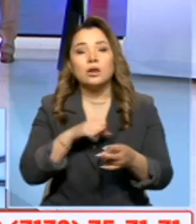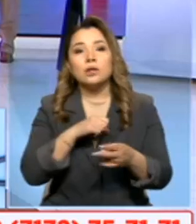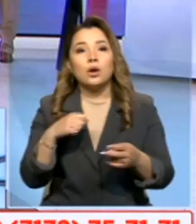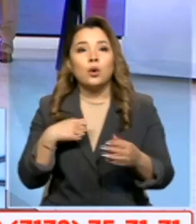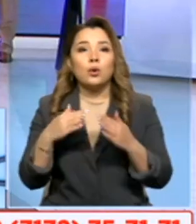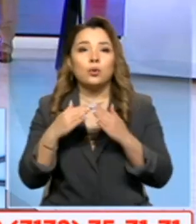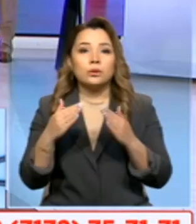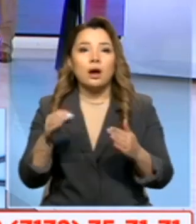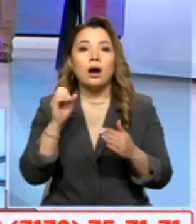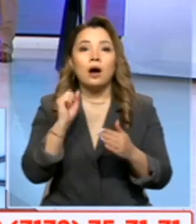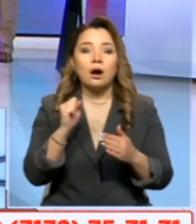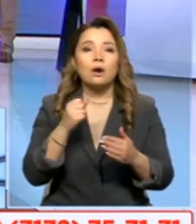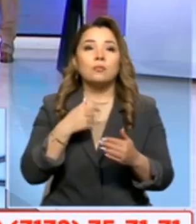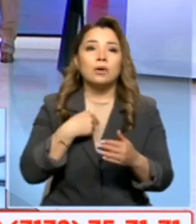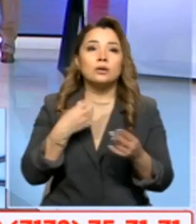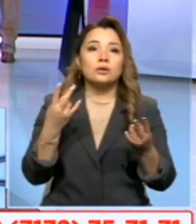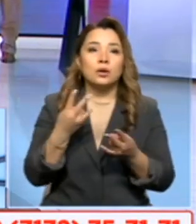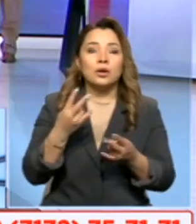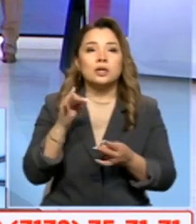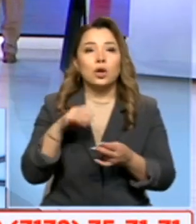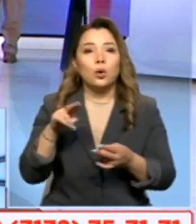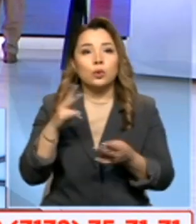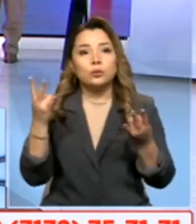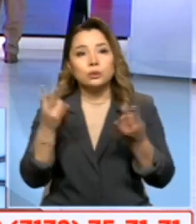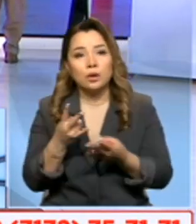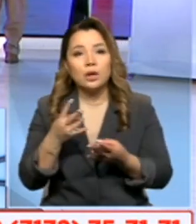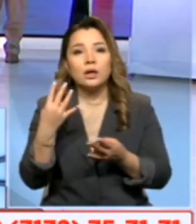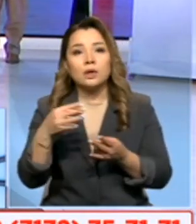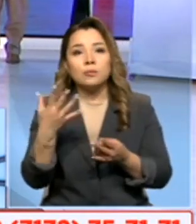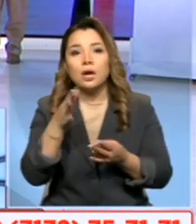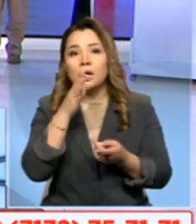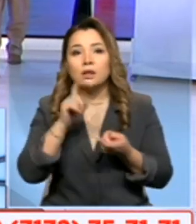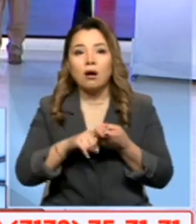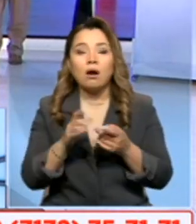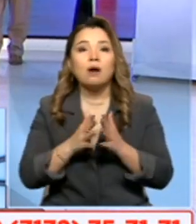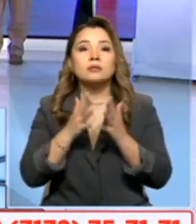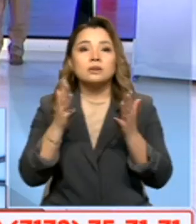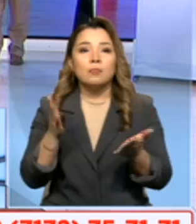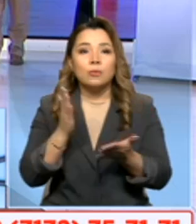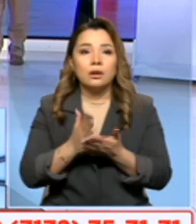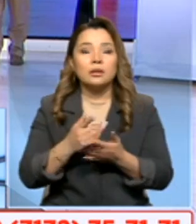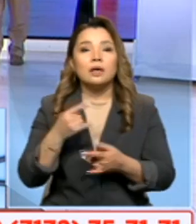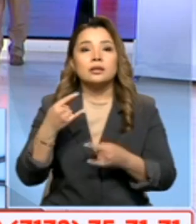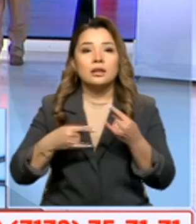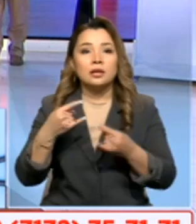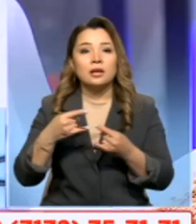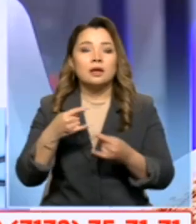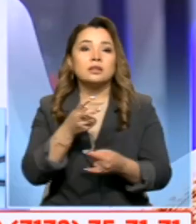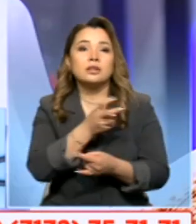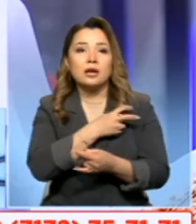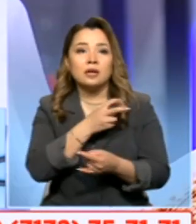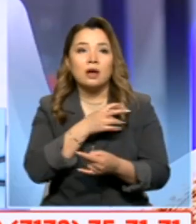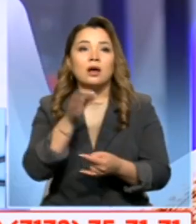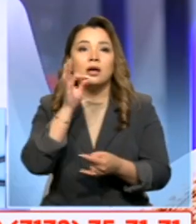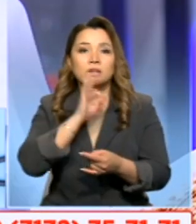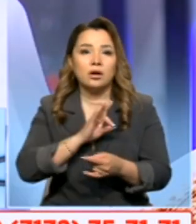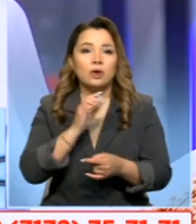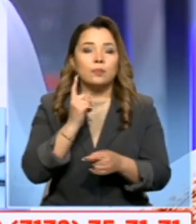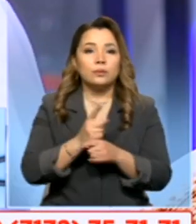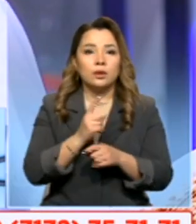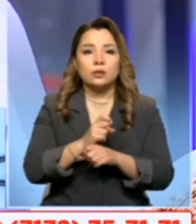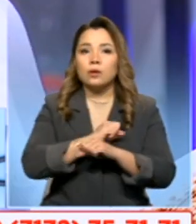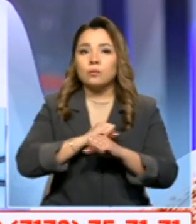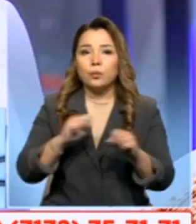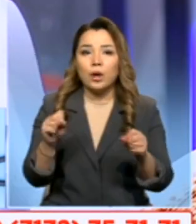отырып, менде йод ішу керек екен, жасыңыз уже 45-тен асып кетті, мына теледәрігерде айтып жатыр екен, іше қоям деген болмайды.